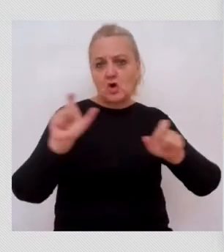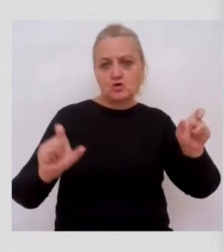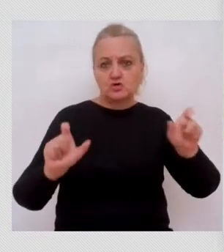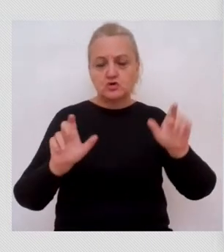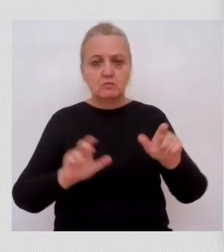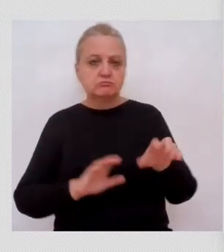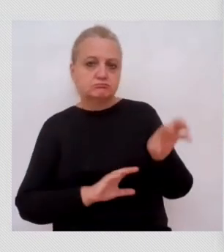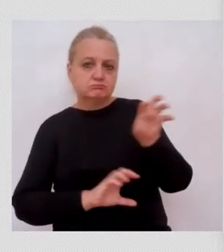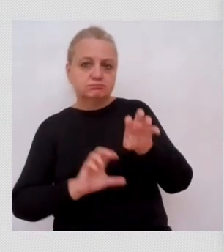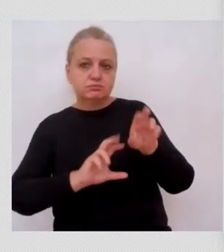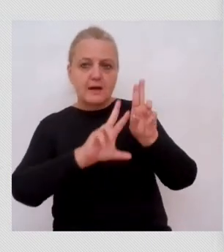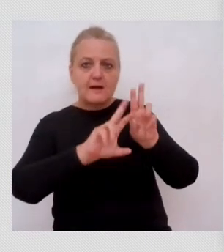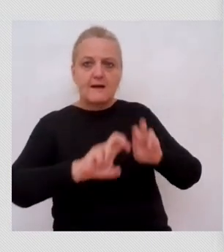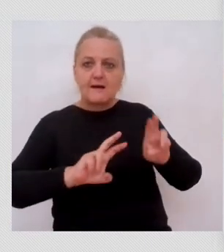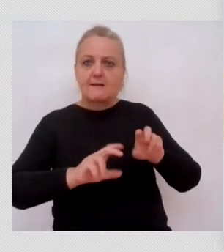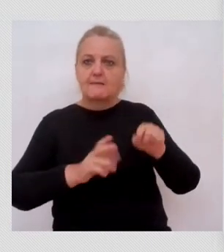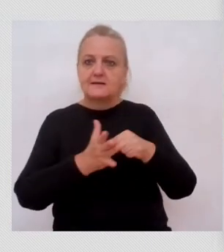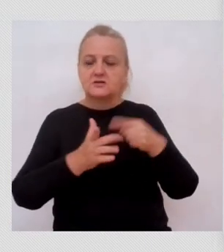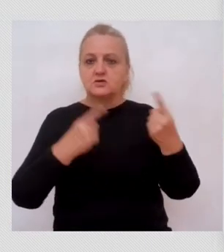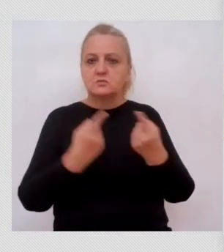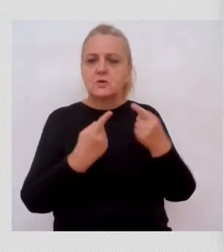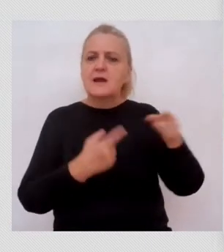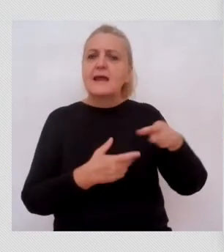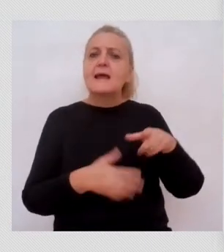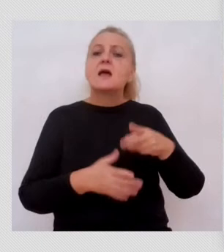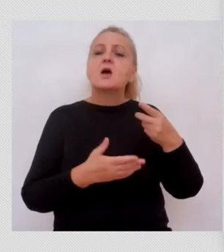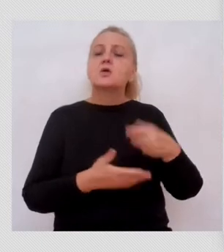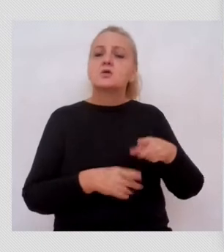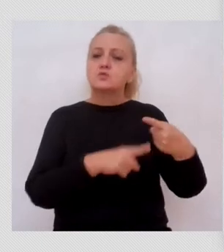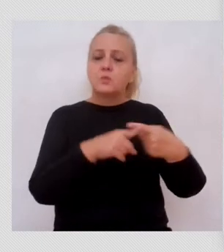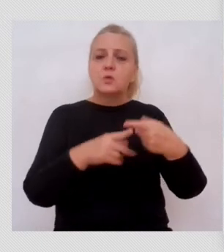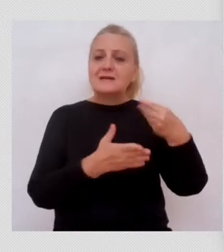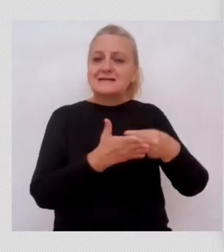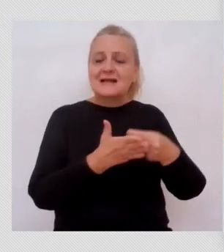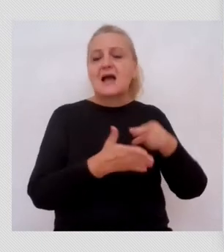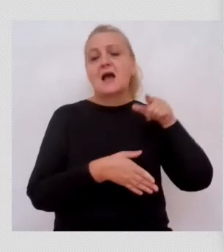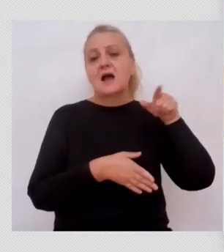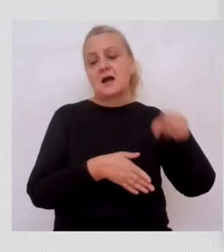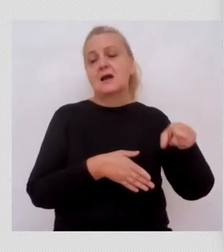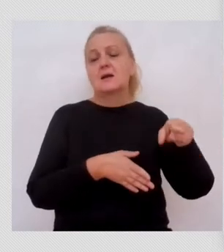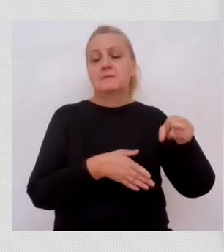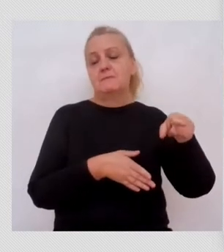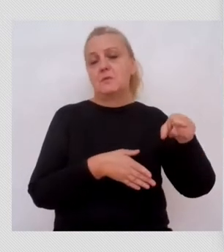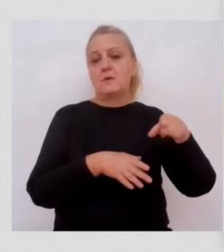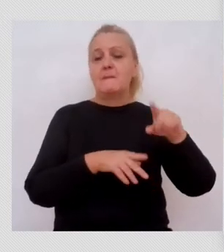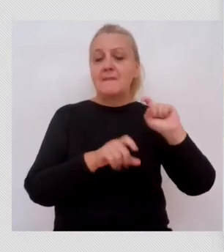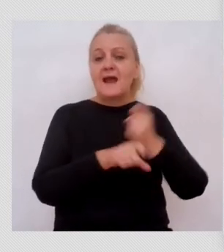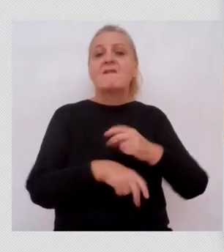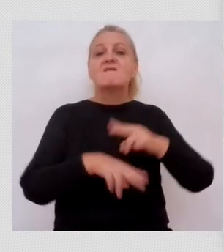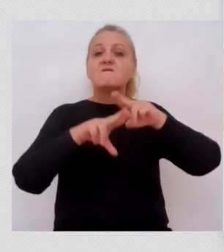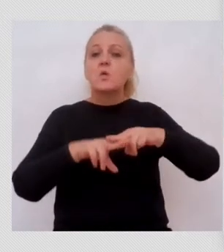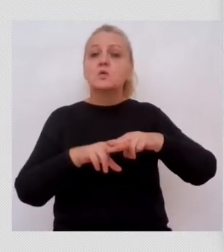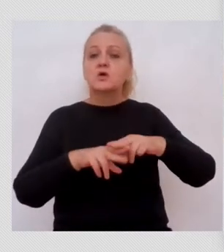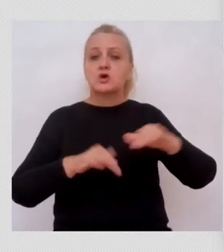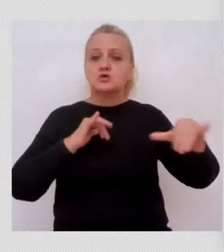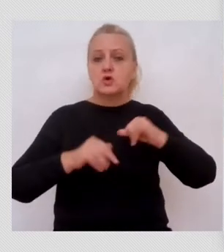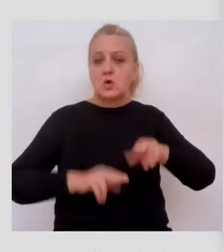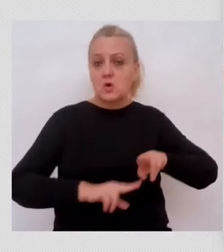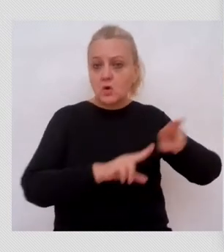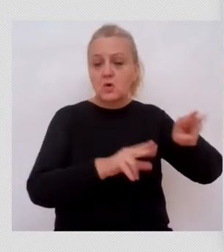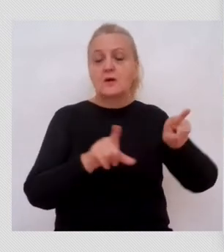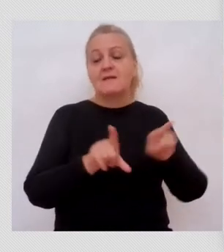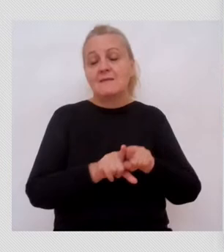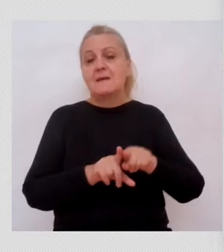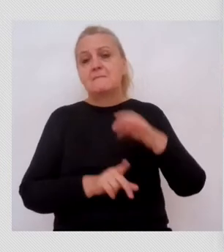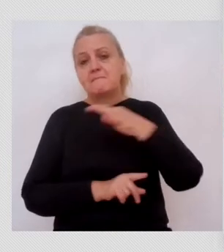obserwujący i analizujący poczynania spółek Skarbu Państwa, fundacji rządowych i partyjnych, który przygotowywałby